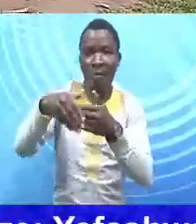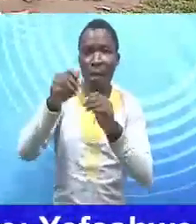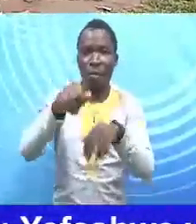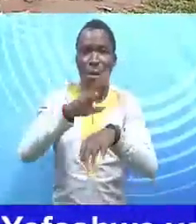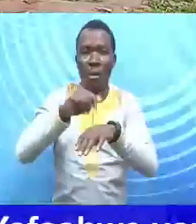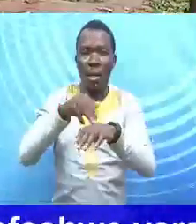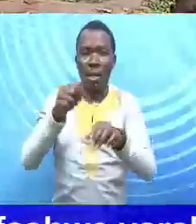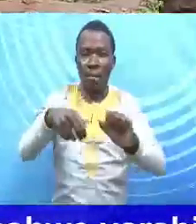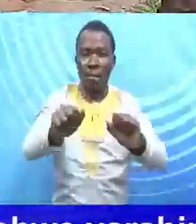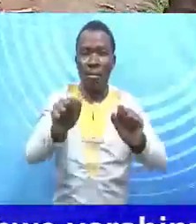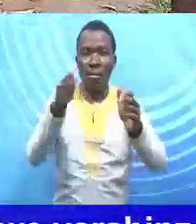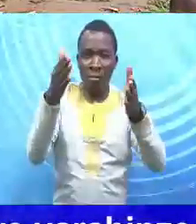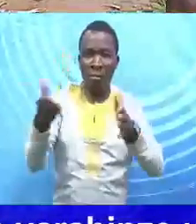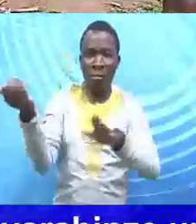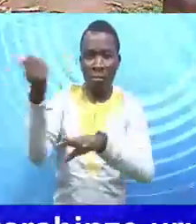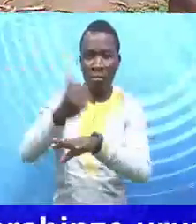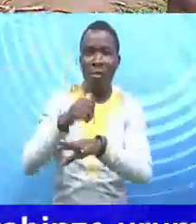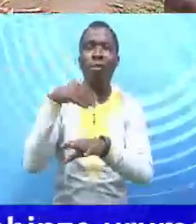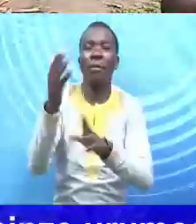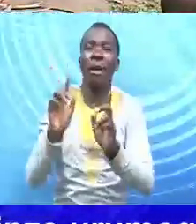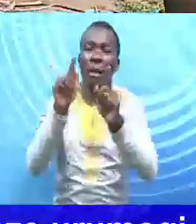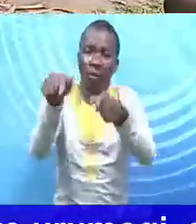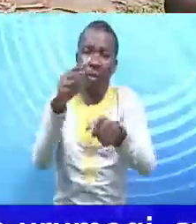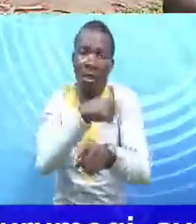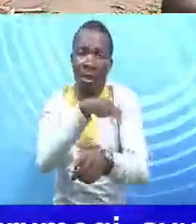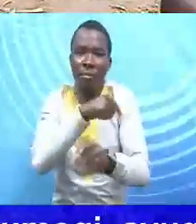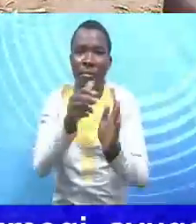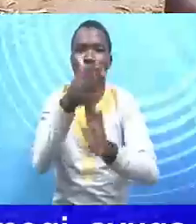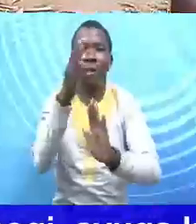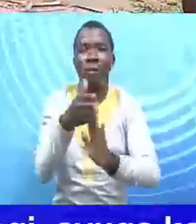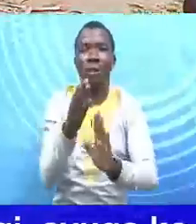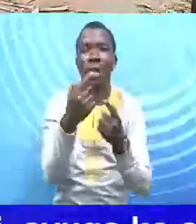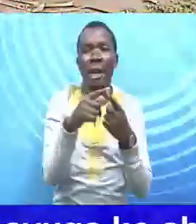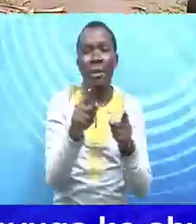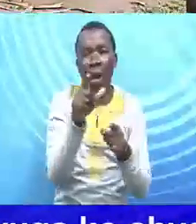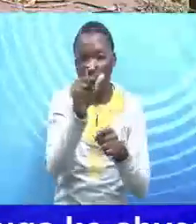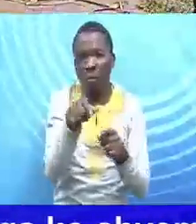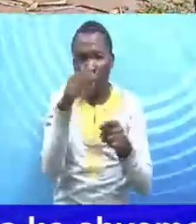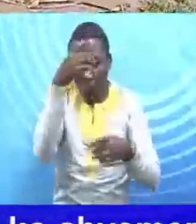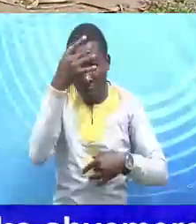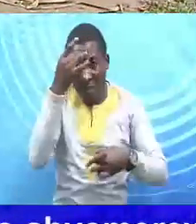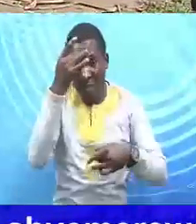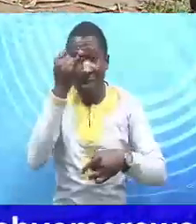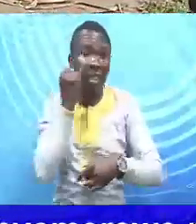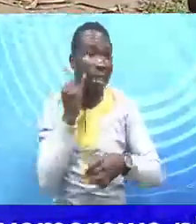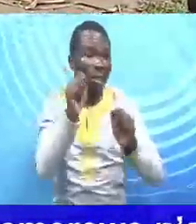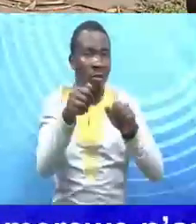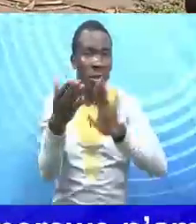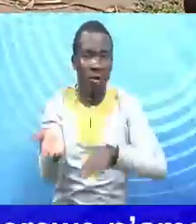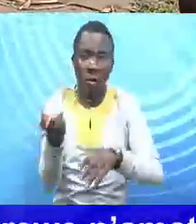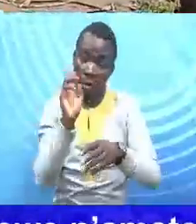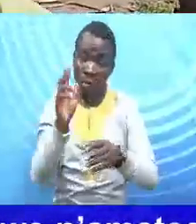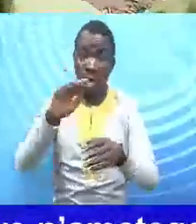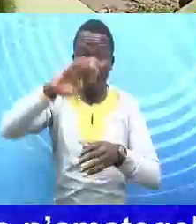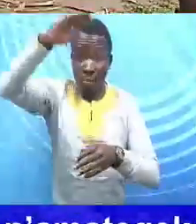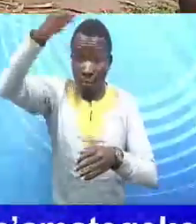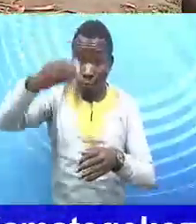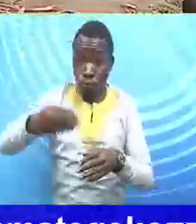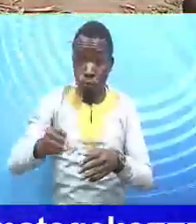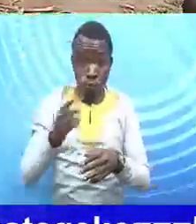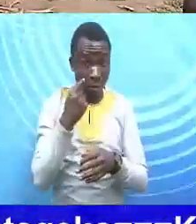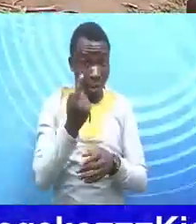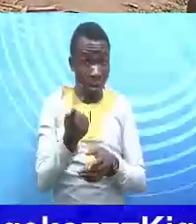akaza akamufatira hano akagera kwa muganga byihuse ari nk'upfa yaba yapfuye bitewe n'ahantu tuzamuka urabona kano gasozi nawe rukureba ukuntu